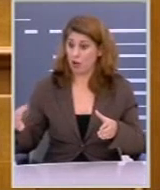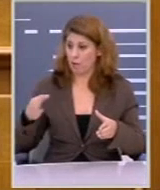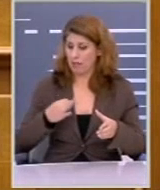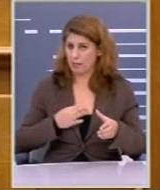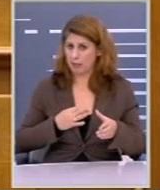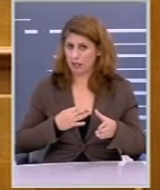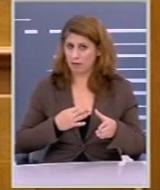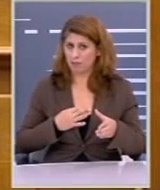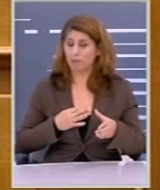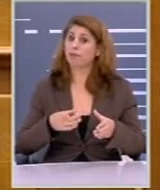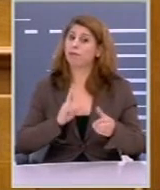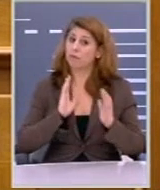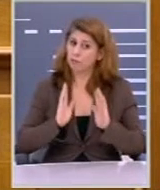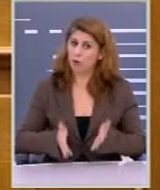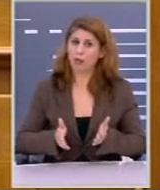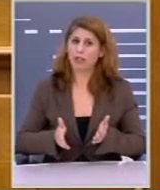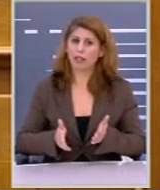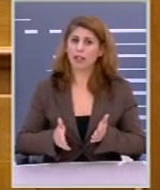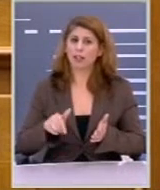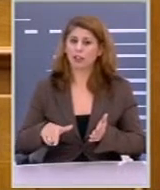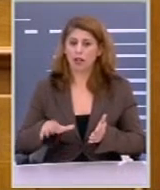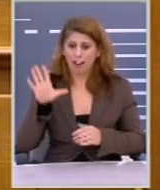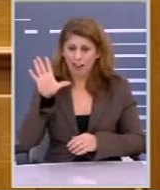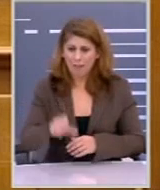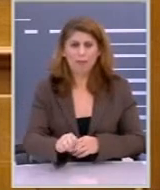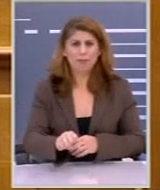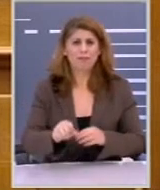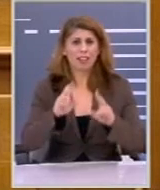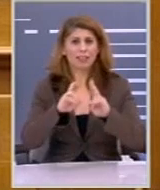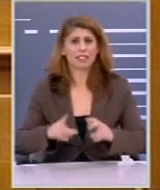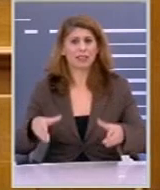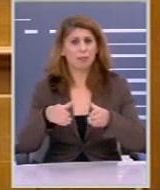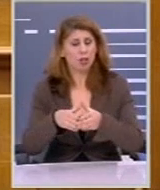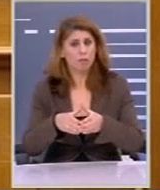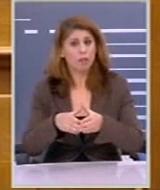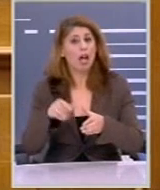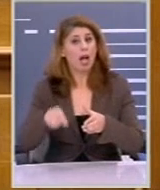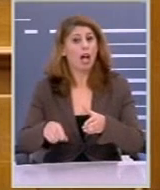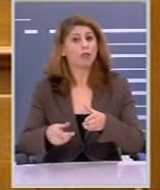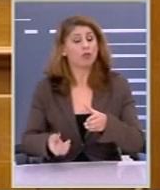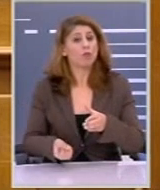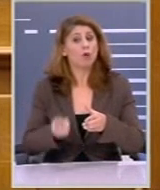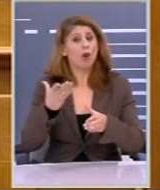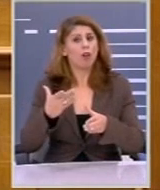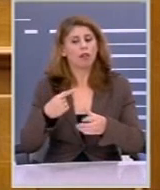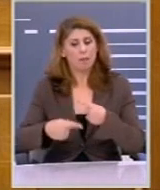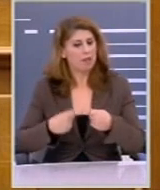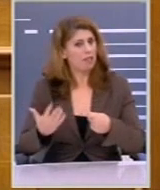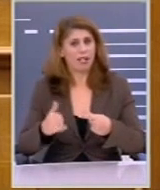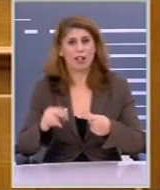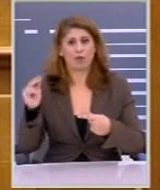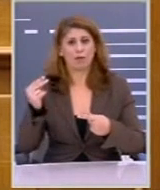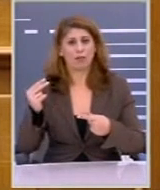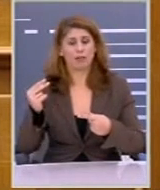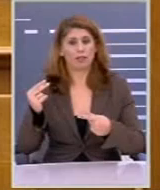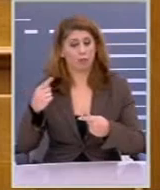λοιπόν, είναι δυνατόν να σας έπιασε στα πράσα η Εξεταστική Επιτροπή αυτών των νέων και άπειρων βουλευτών που η χώρα